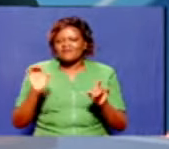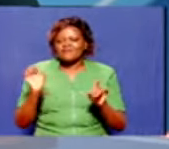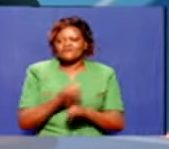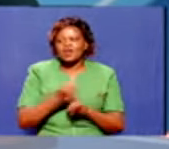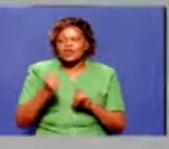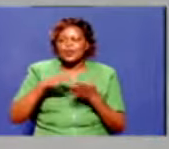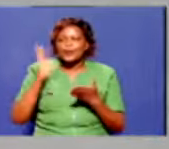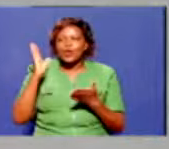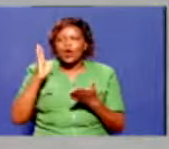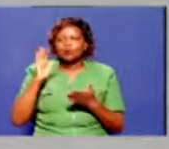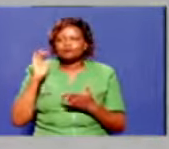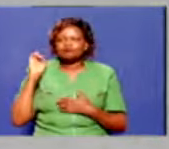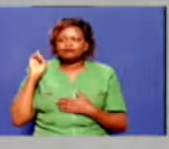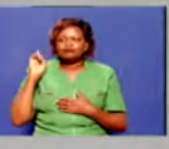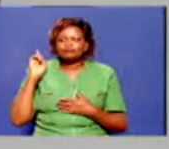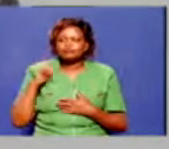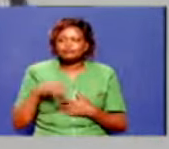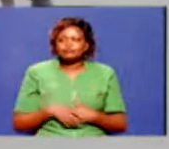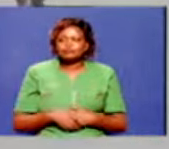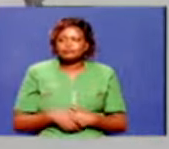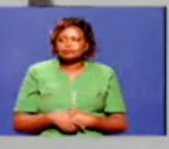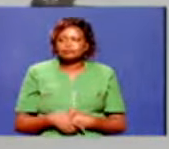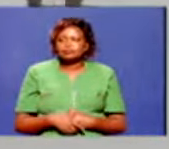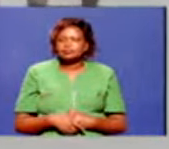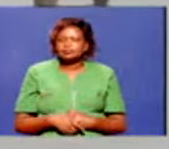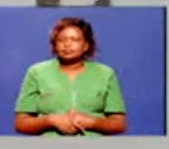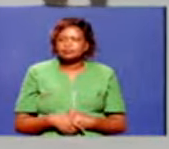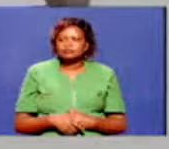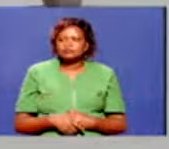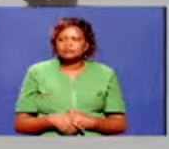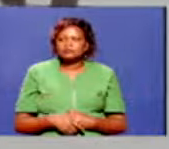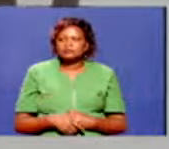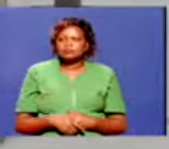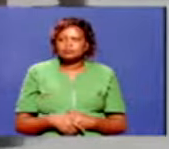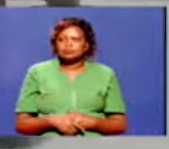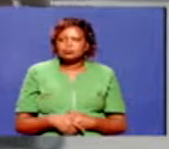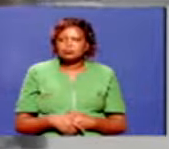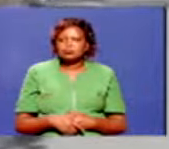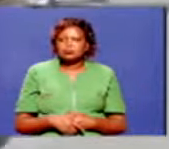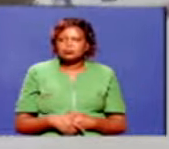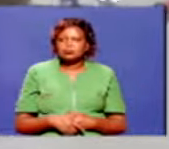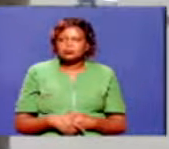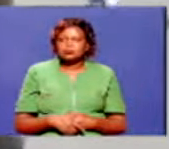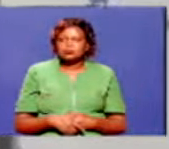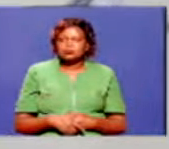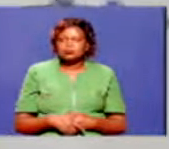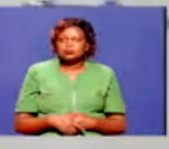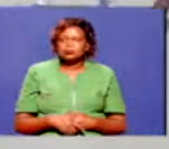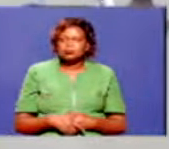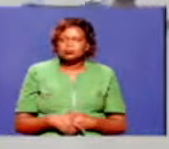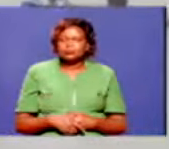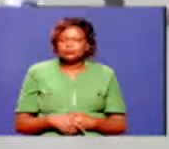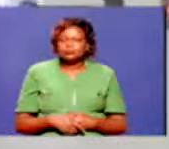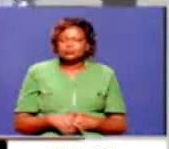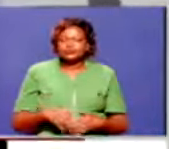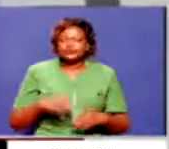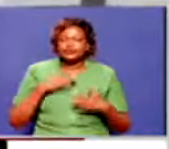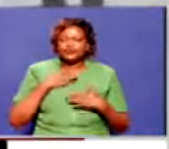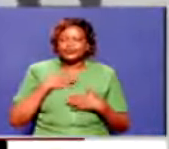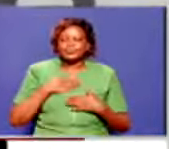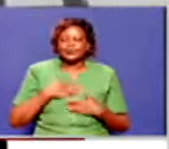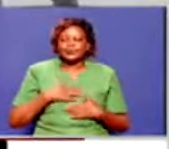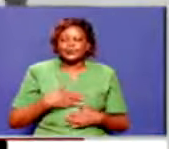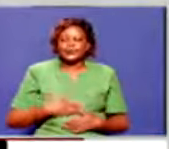shuleni. Mwanzo nimeenda huko mbele kutafuta sound. After kutafuta Ilikuwa afueni kwa wazazi walio